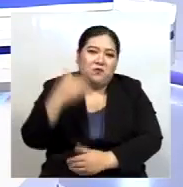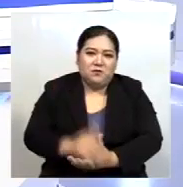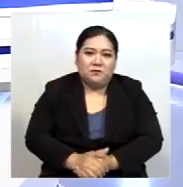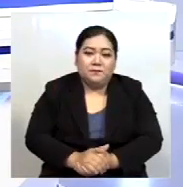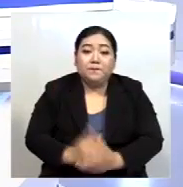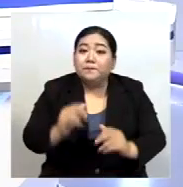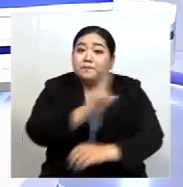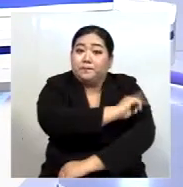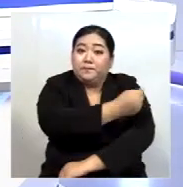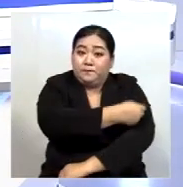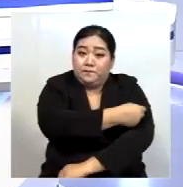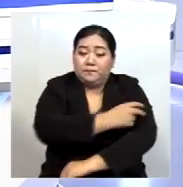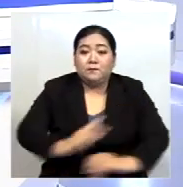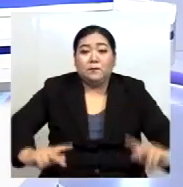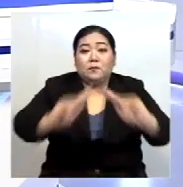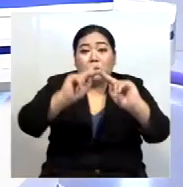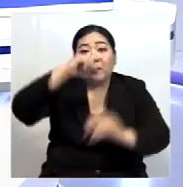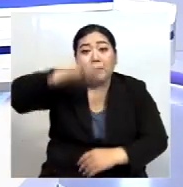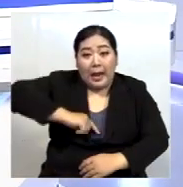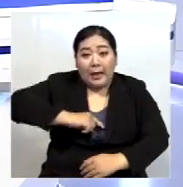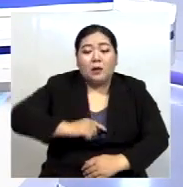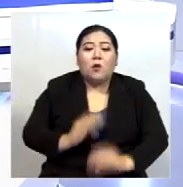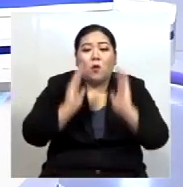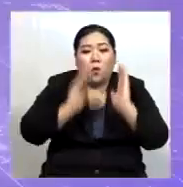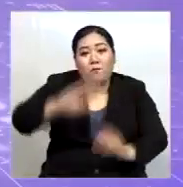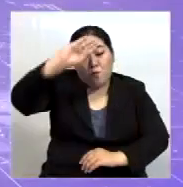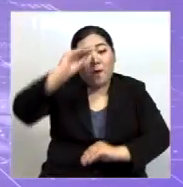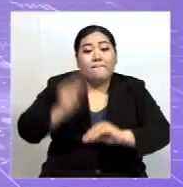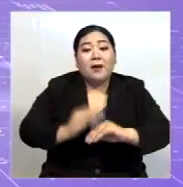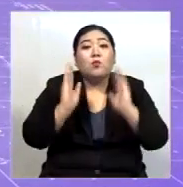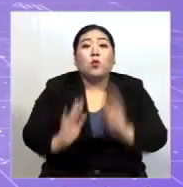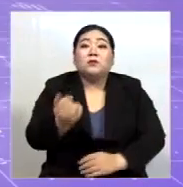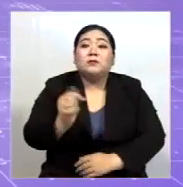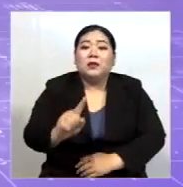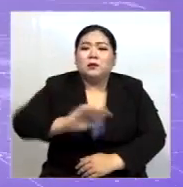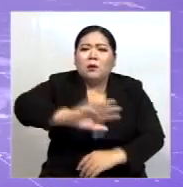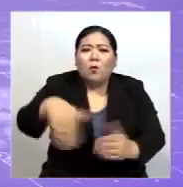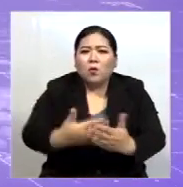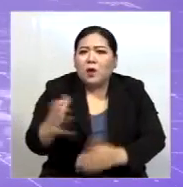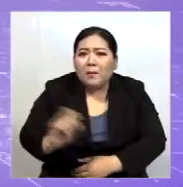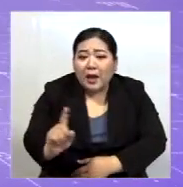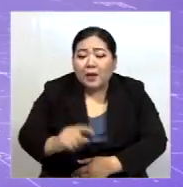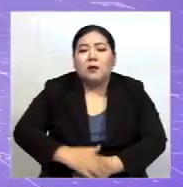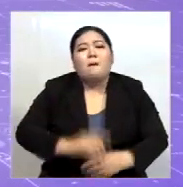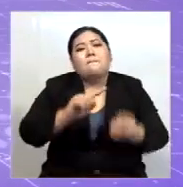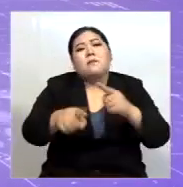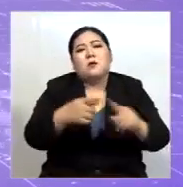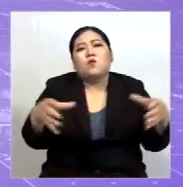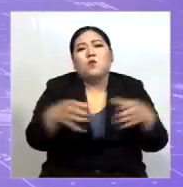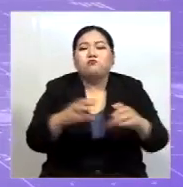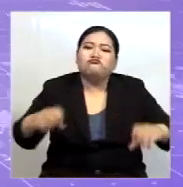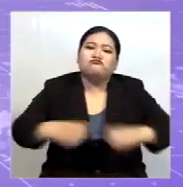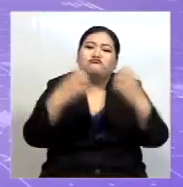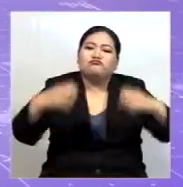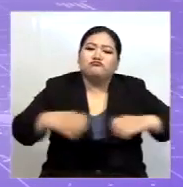นะครับกระทรวงสาธารณสุขได้มีการแถลงพบผู้ติดเชื้อโควิด -19 เพิ่มขึ้นอีก11คนนะครับจากการติดตามพบว่าทั้งหมดเนี่ยเป็นเพื่อนกลุ่มเดียวกัน